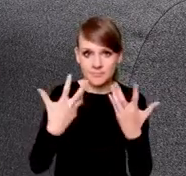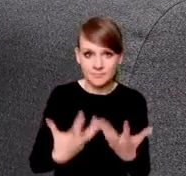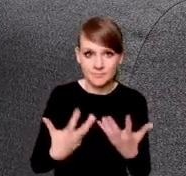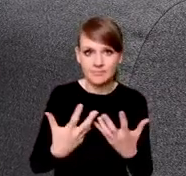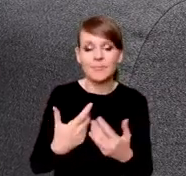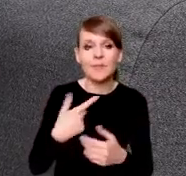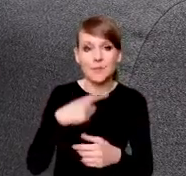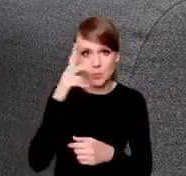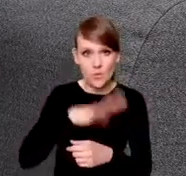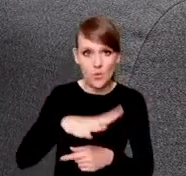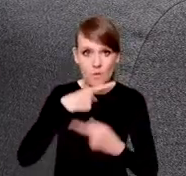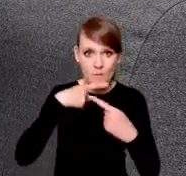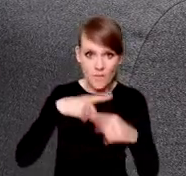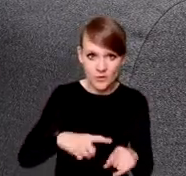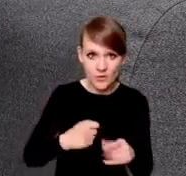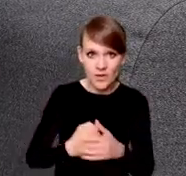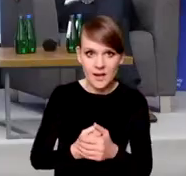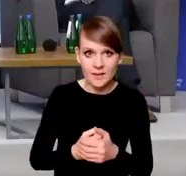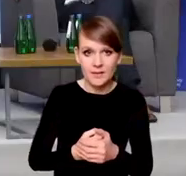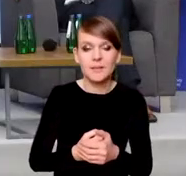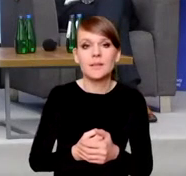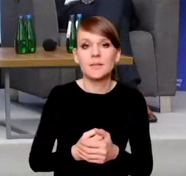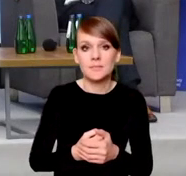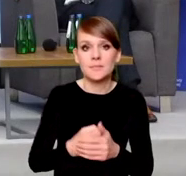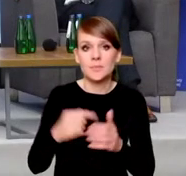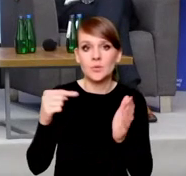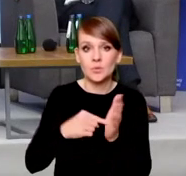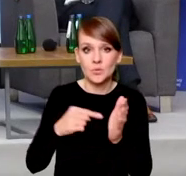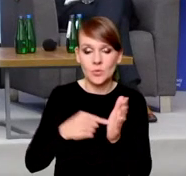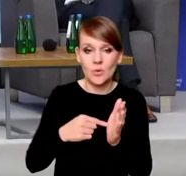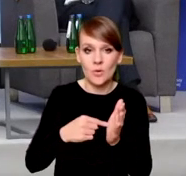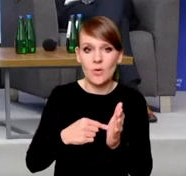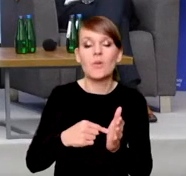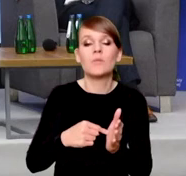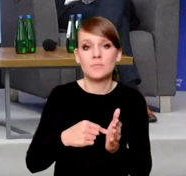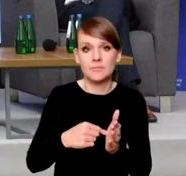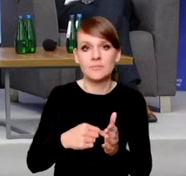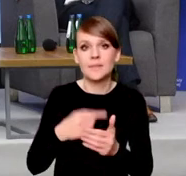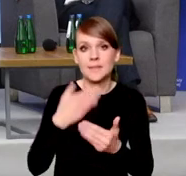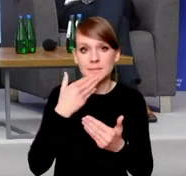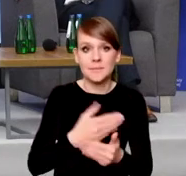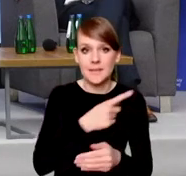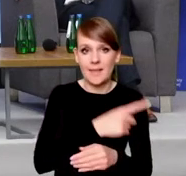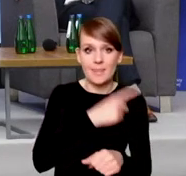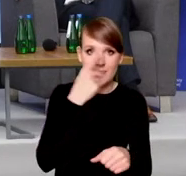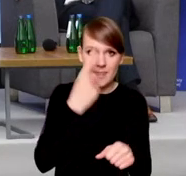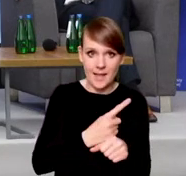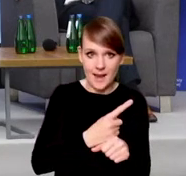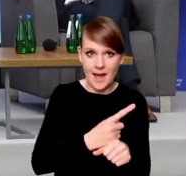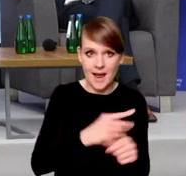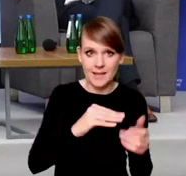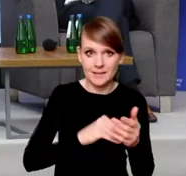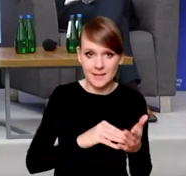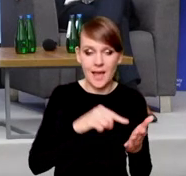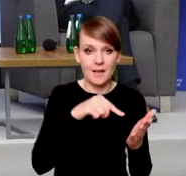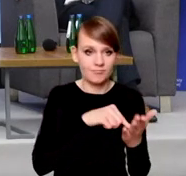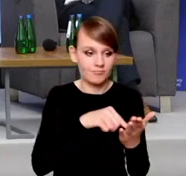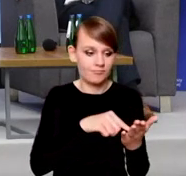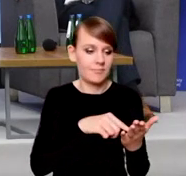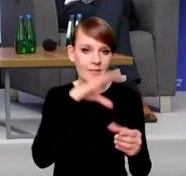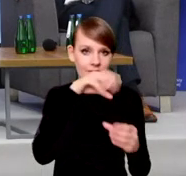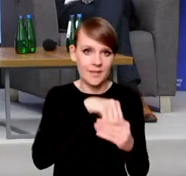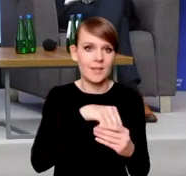odpowiedzialnymi. I ten kierunek nadawany właśnie między innymi przez deklarację jest na